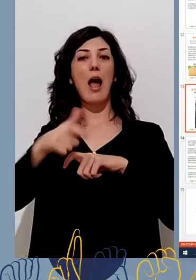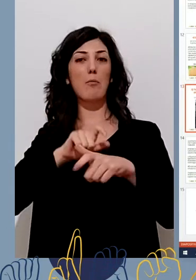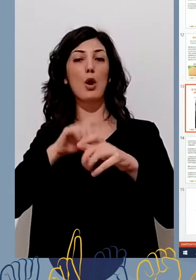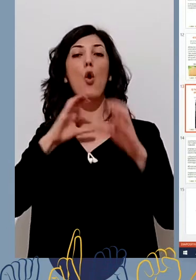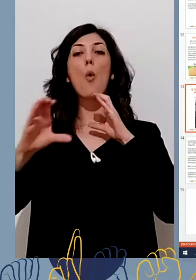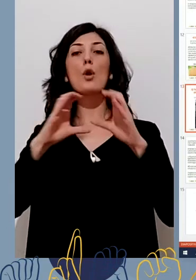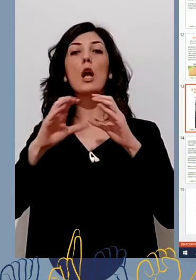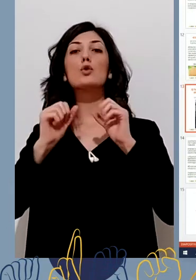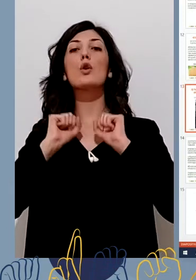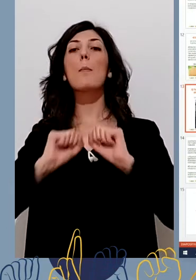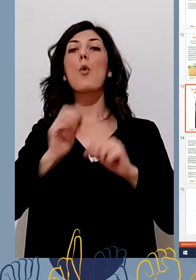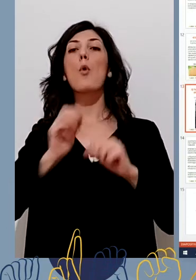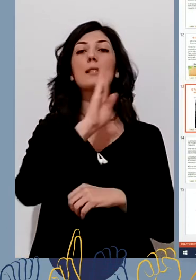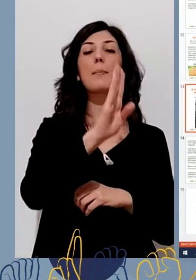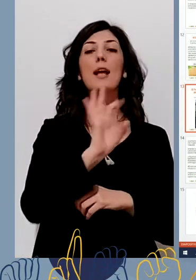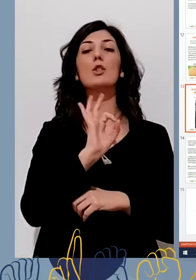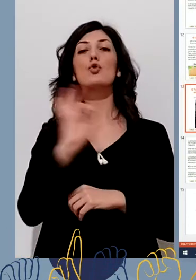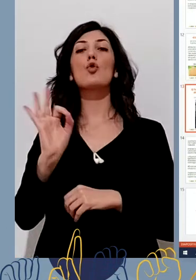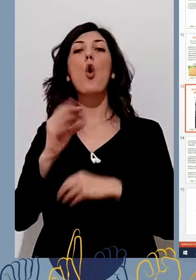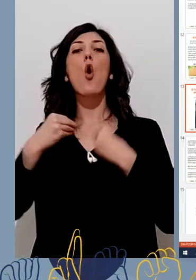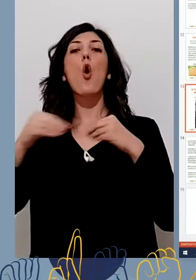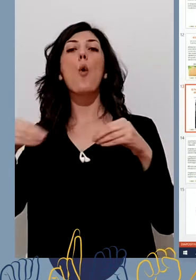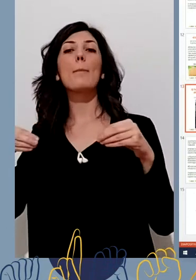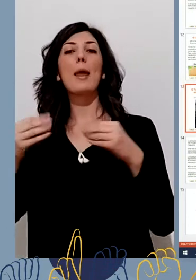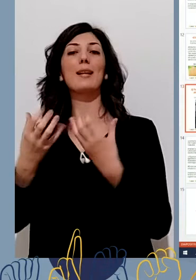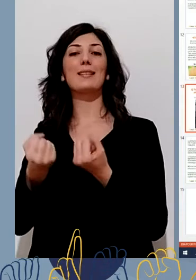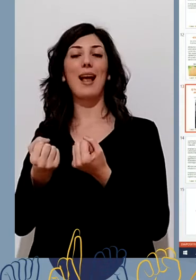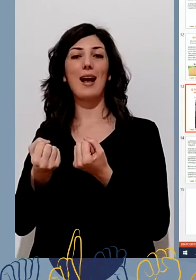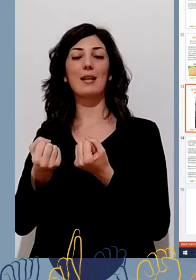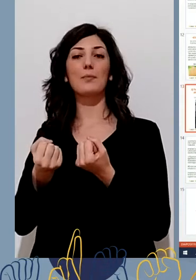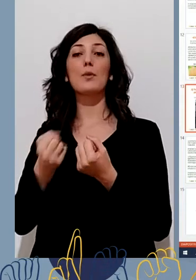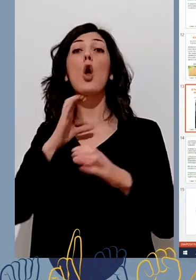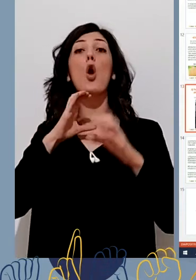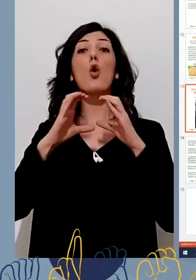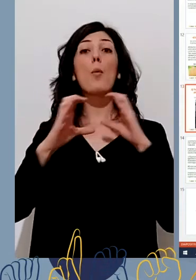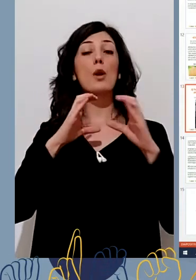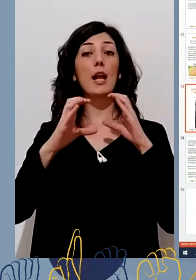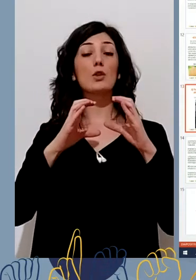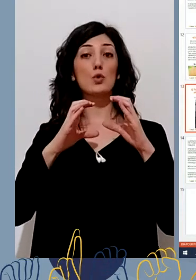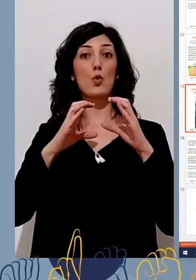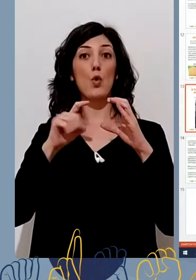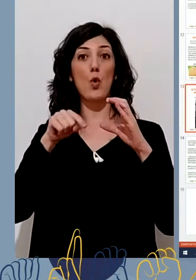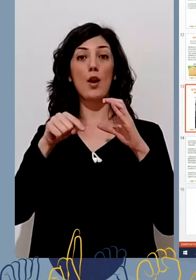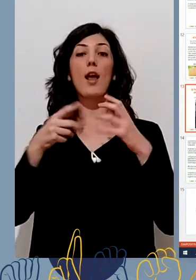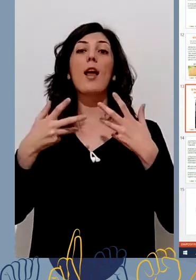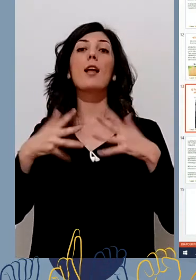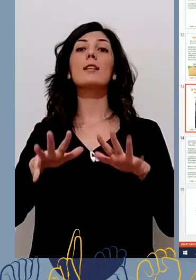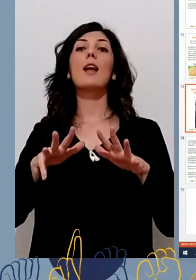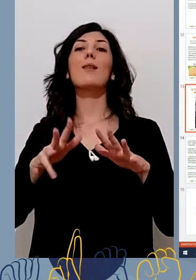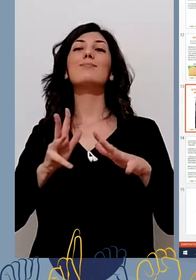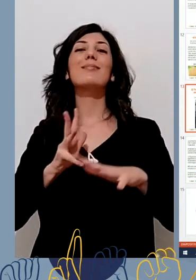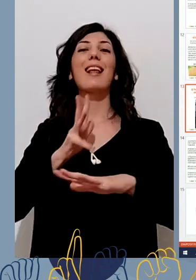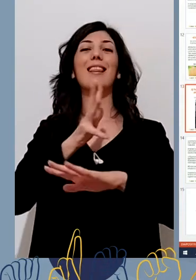o complementari, ovvero la comunicazione che produce un'interazione